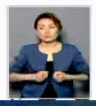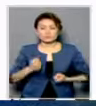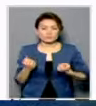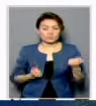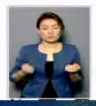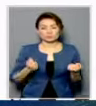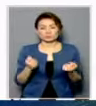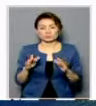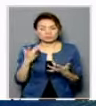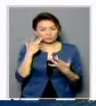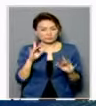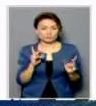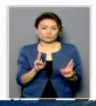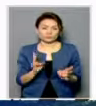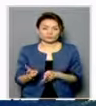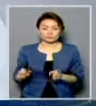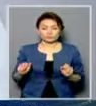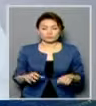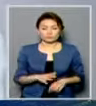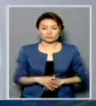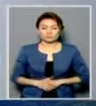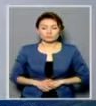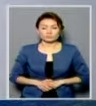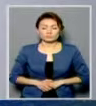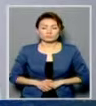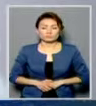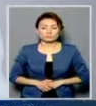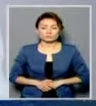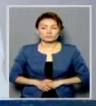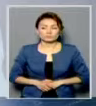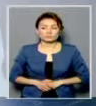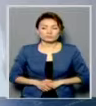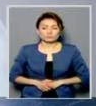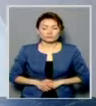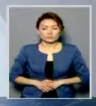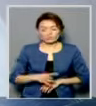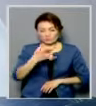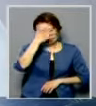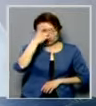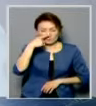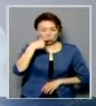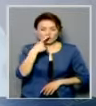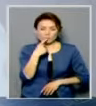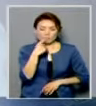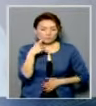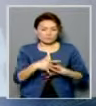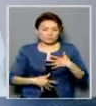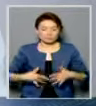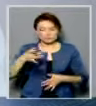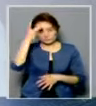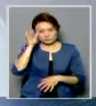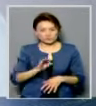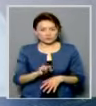тізгіні барысындағы оқыс жағдай кезінде орын алады. Уменьшение кровообращения. Мидағы қан айналымының төмендеуі бас ауруы, бас